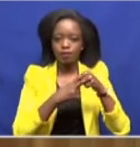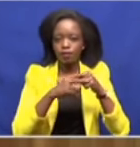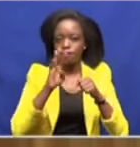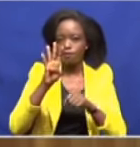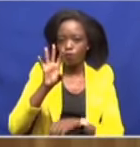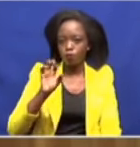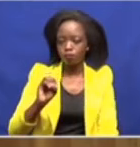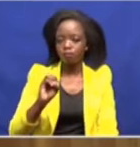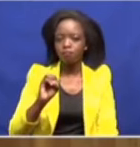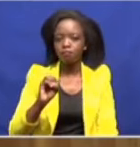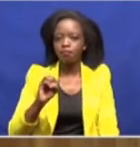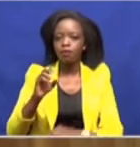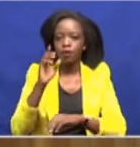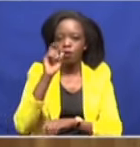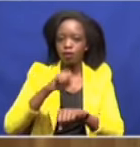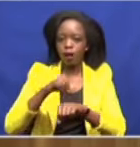saa 1 na robo asubuhi,